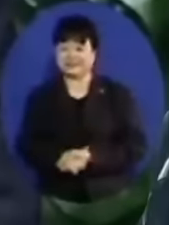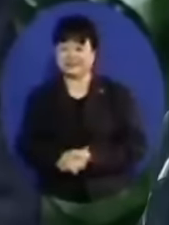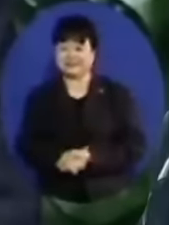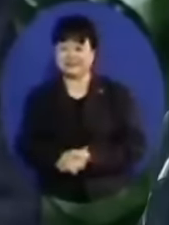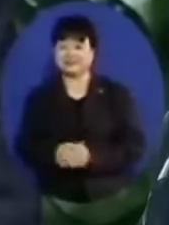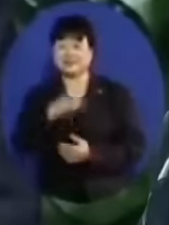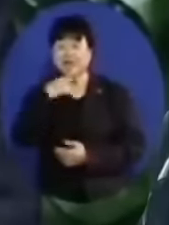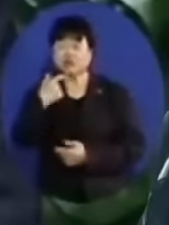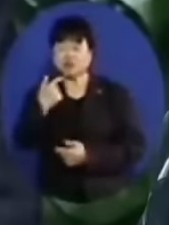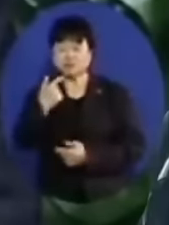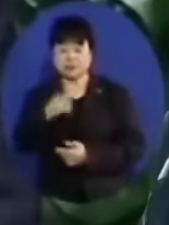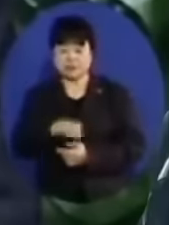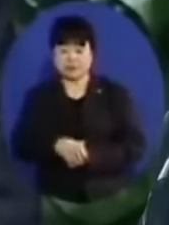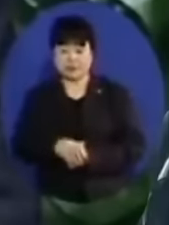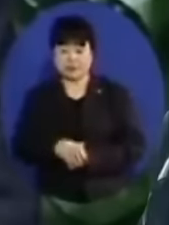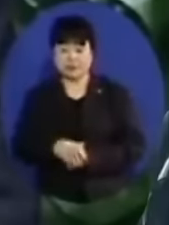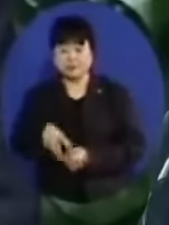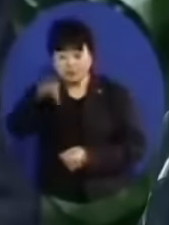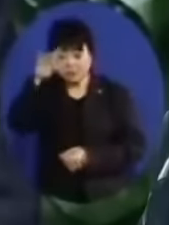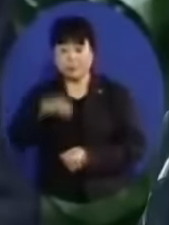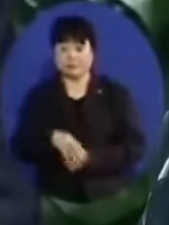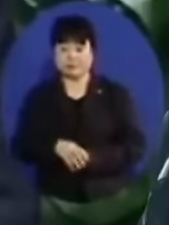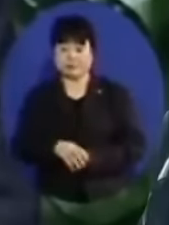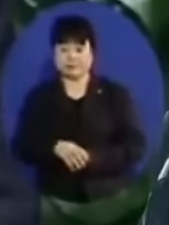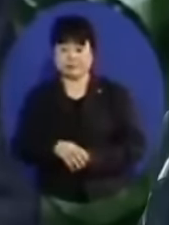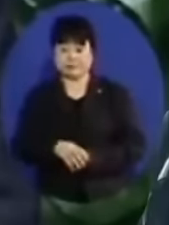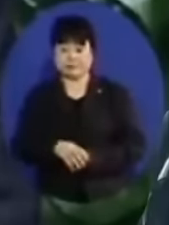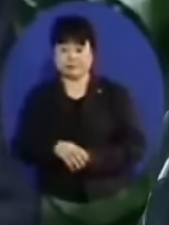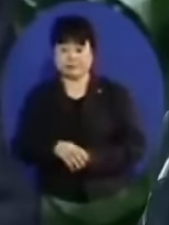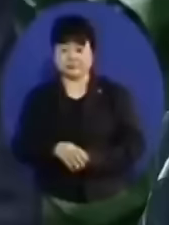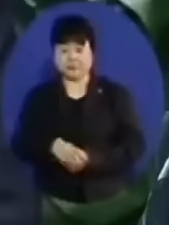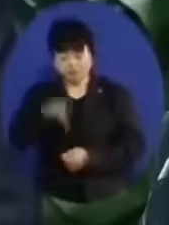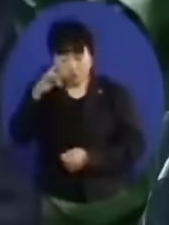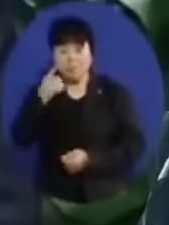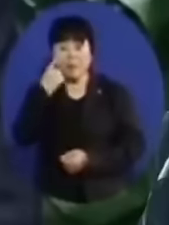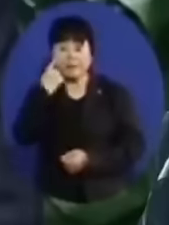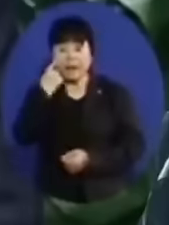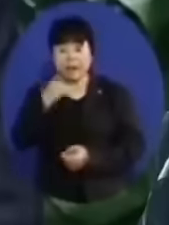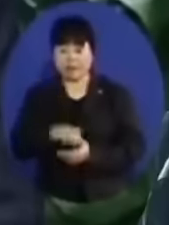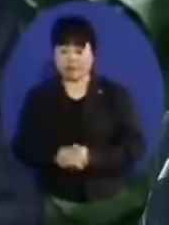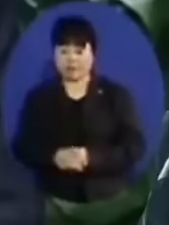60이 다 되도록 했지만은 이런 거 처음 봤다고.